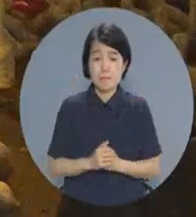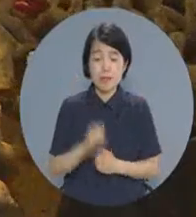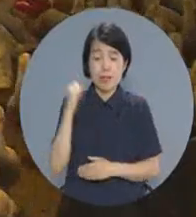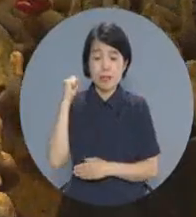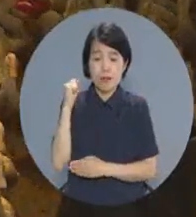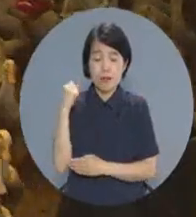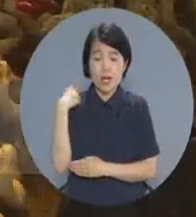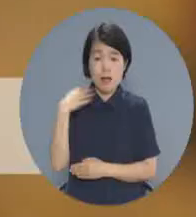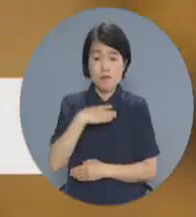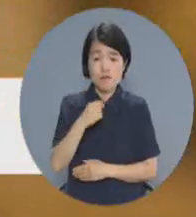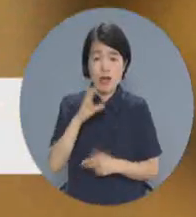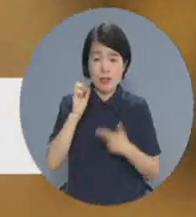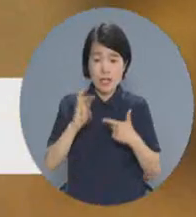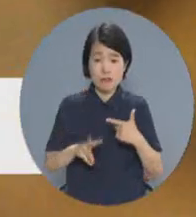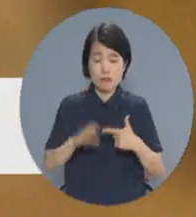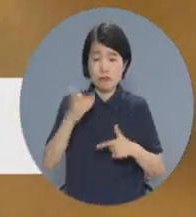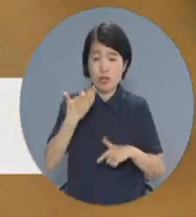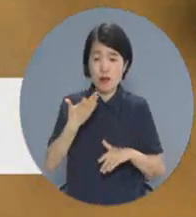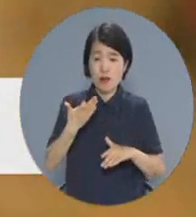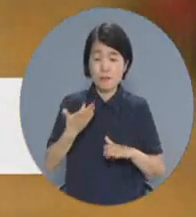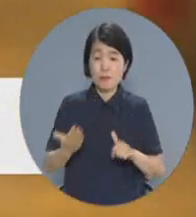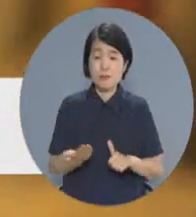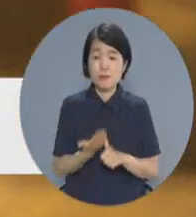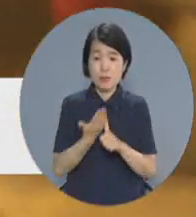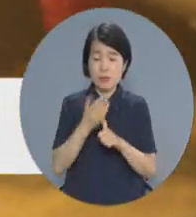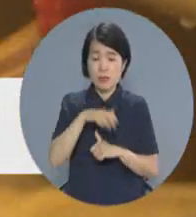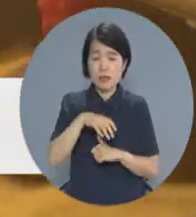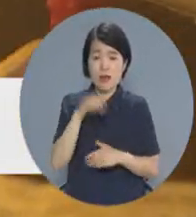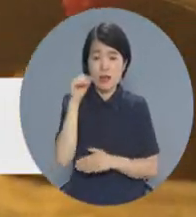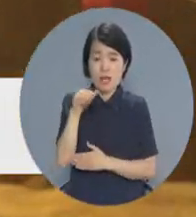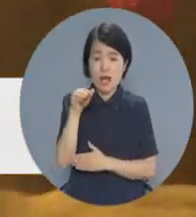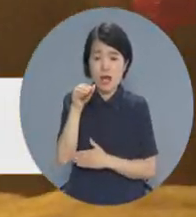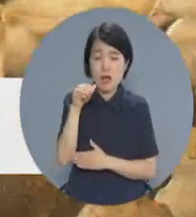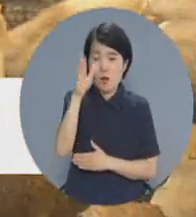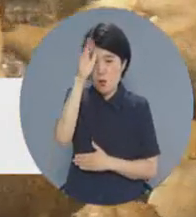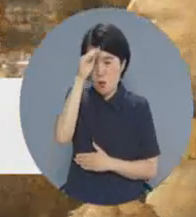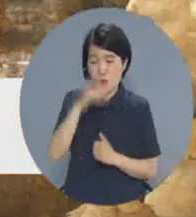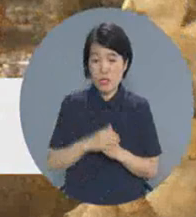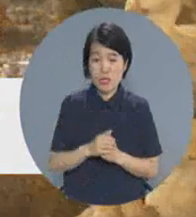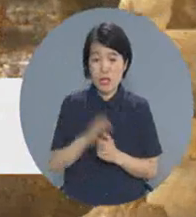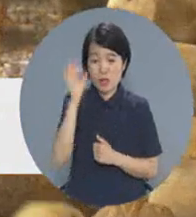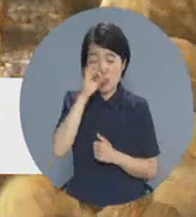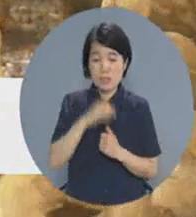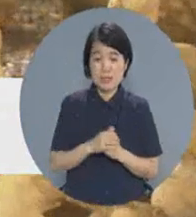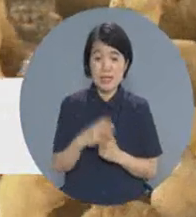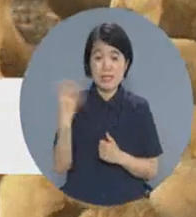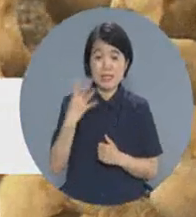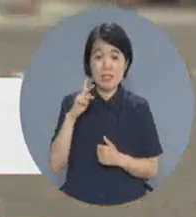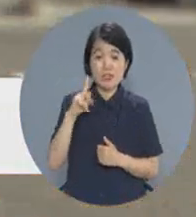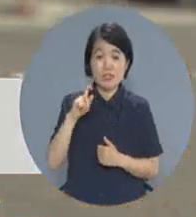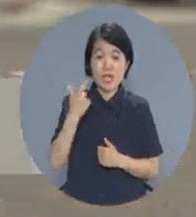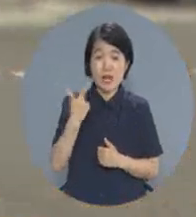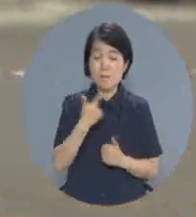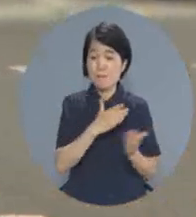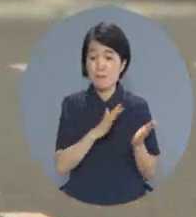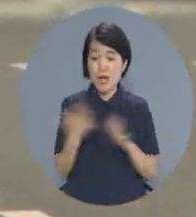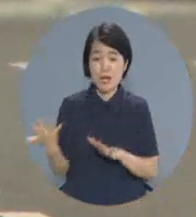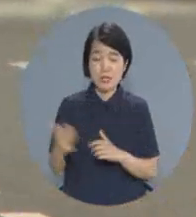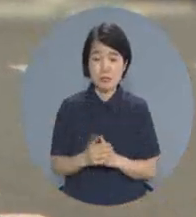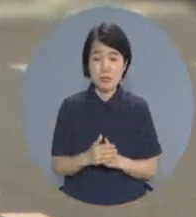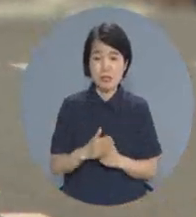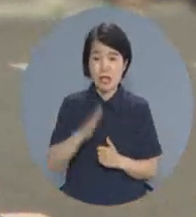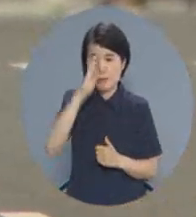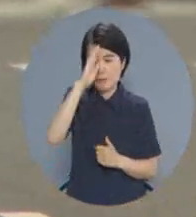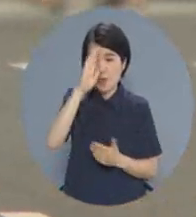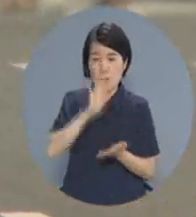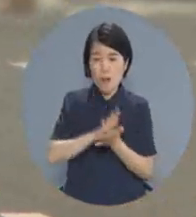영암과 무안, 나주 등 19개 농가에서 닭과 오리, 돼지 등 4,051마리가 폐사했습니다. 또 온열